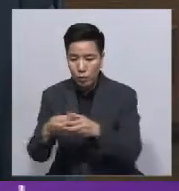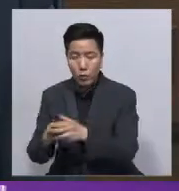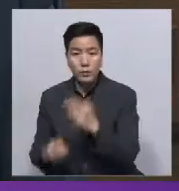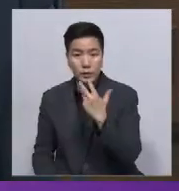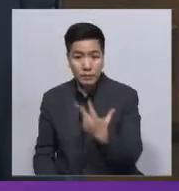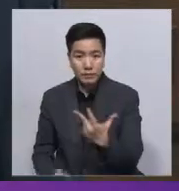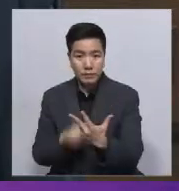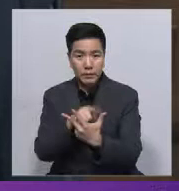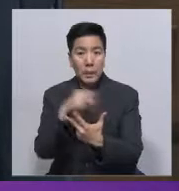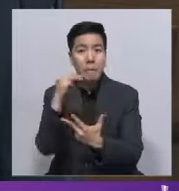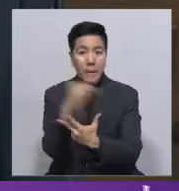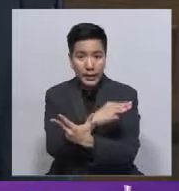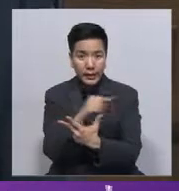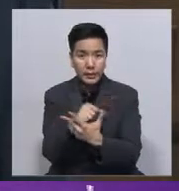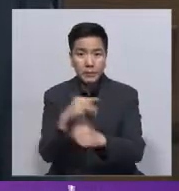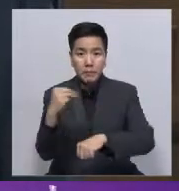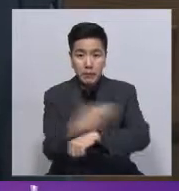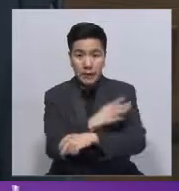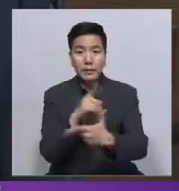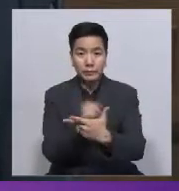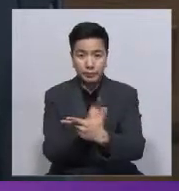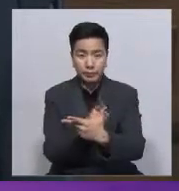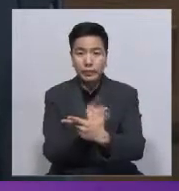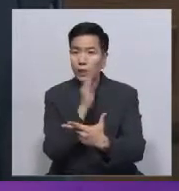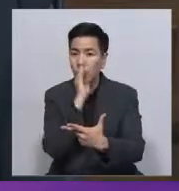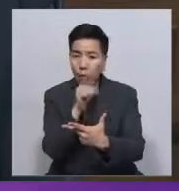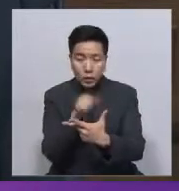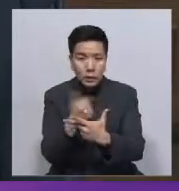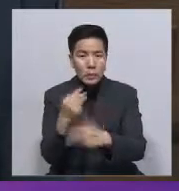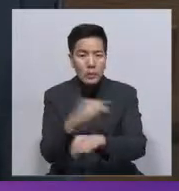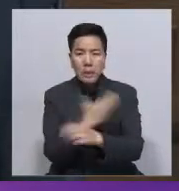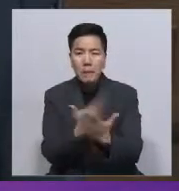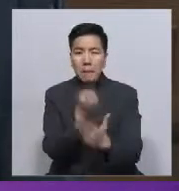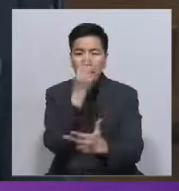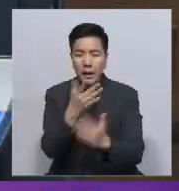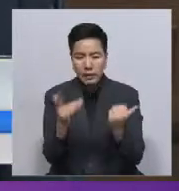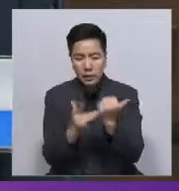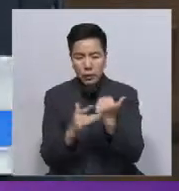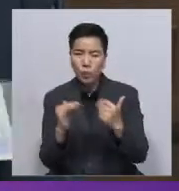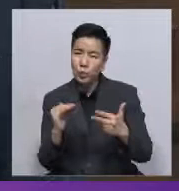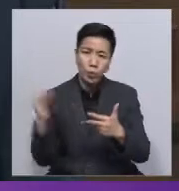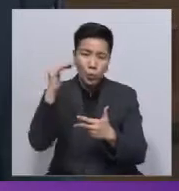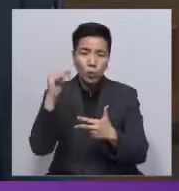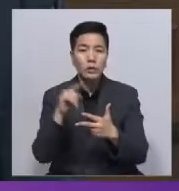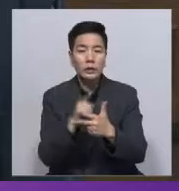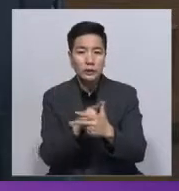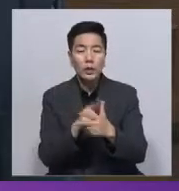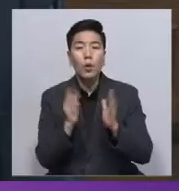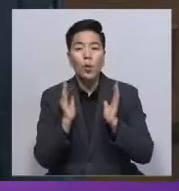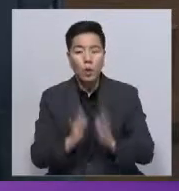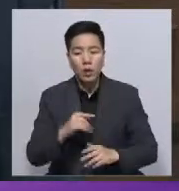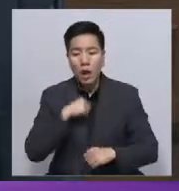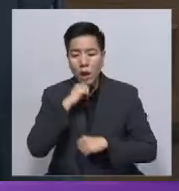กลุ่มแรกก็คือยามะเร็งอันนี้ตรงไปตรงมาครับเพราะยามะเร็งมีมูลค่าสูงใช้เทคโนโลยีสูงแล้วก็คน